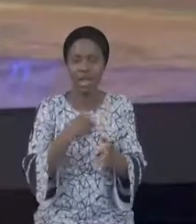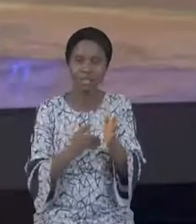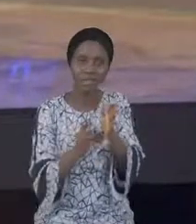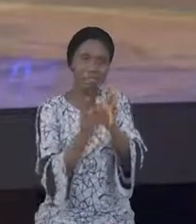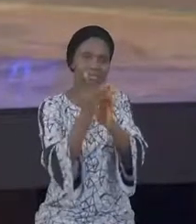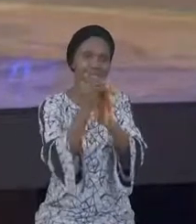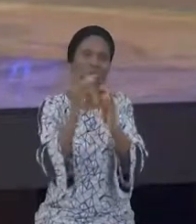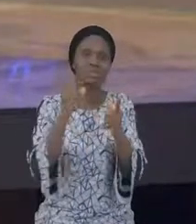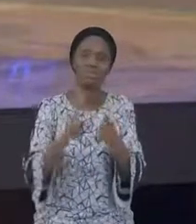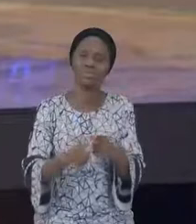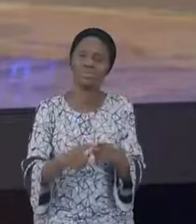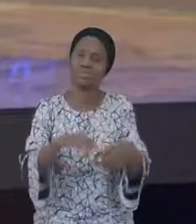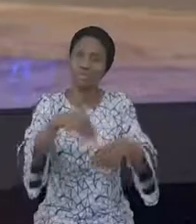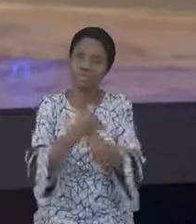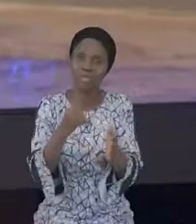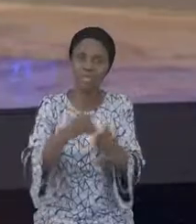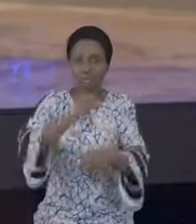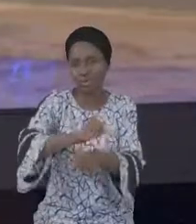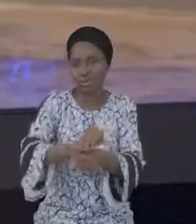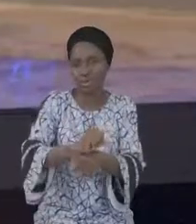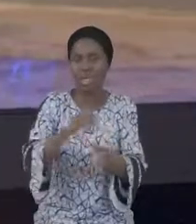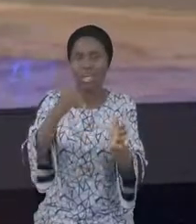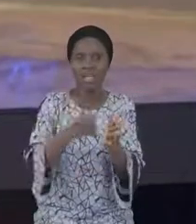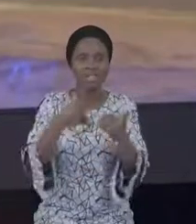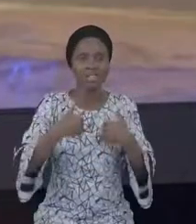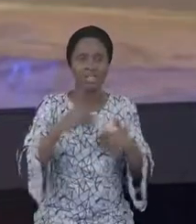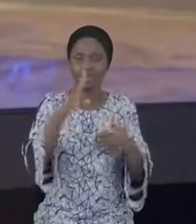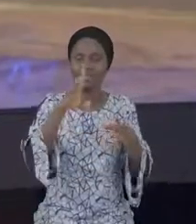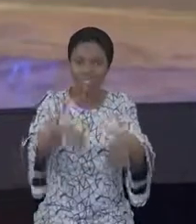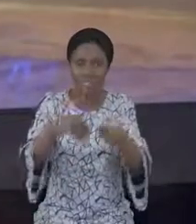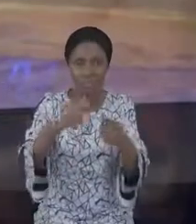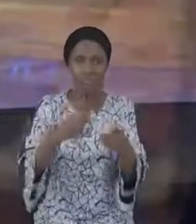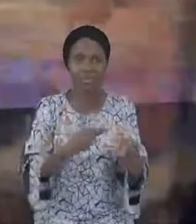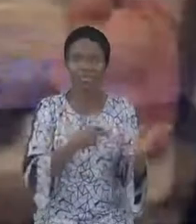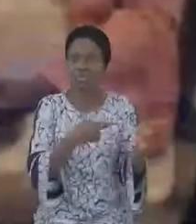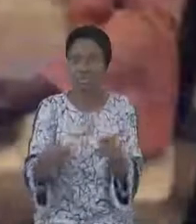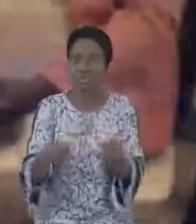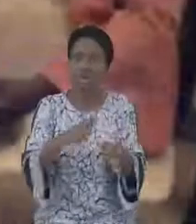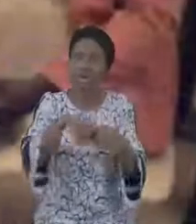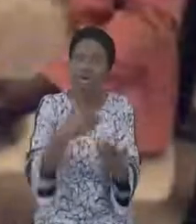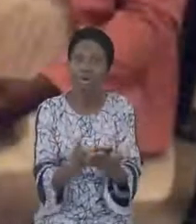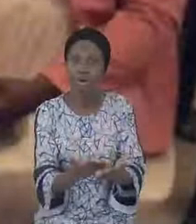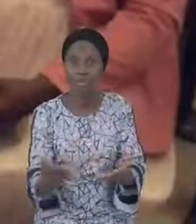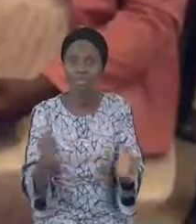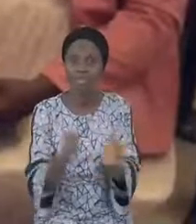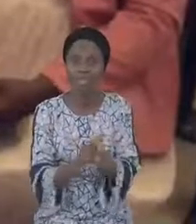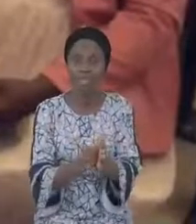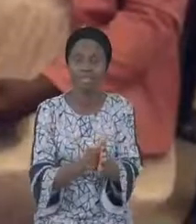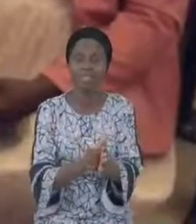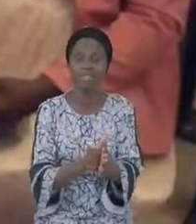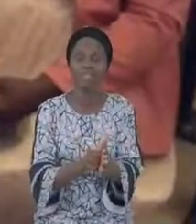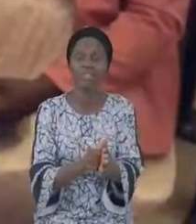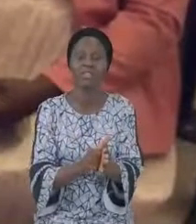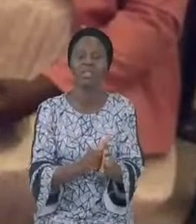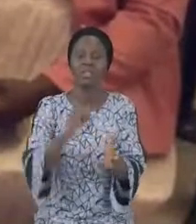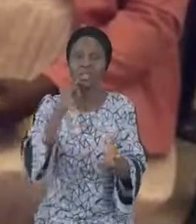de l'activer. Cela il nous a donné comme de choses là-bas, nous a donné tout ce